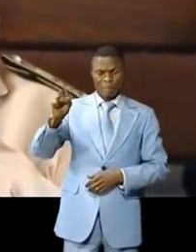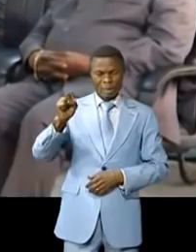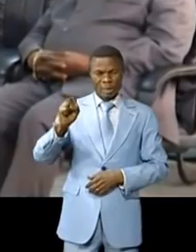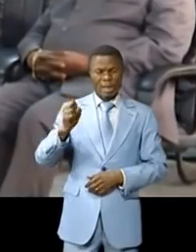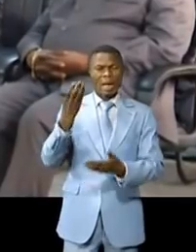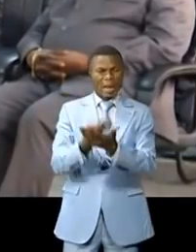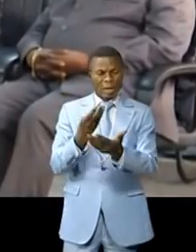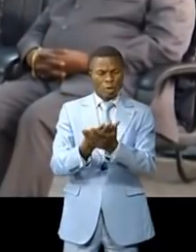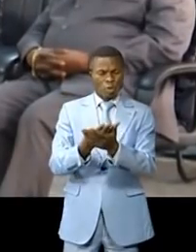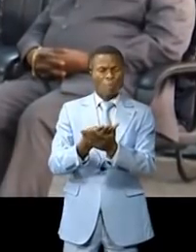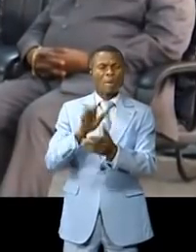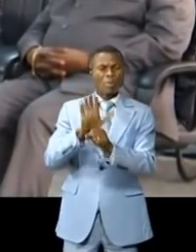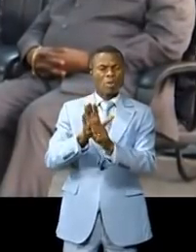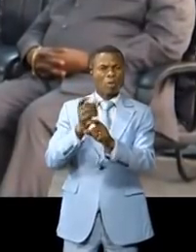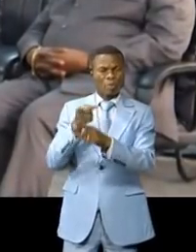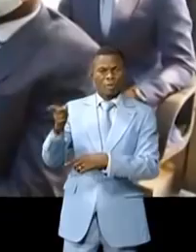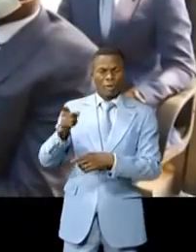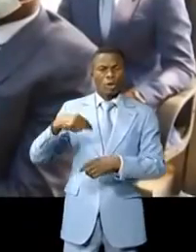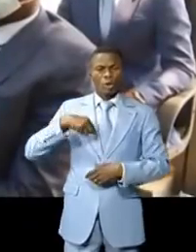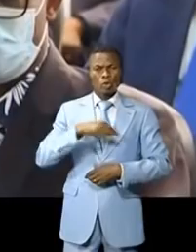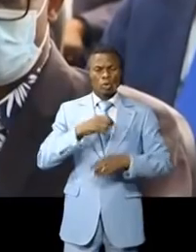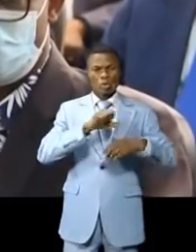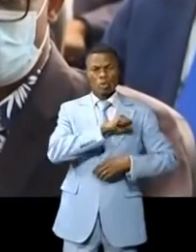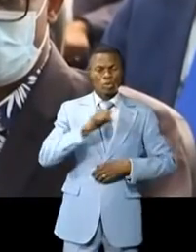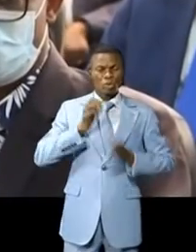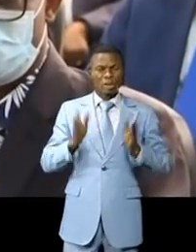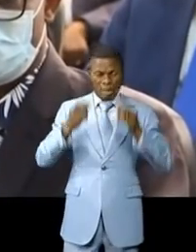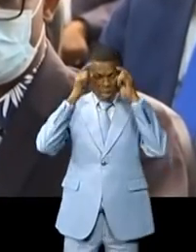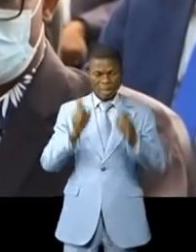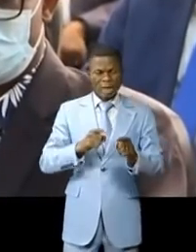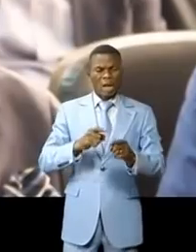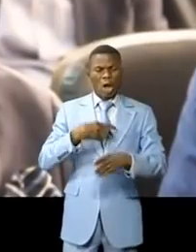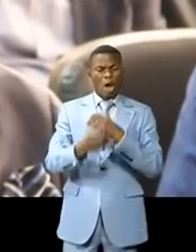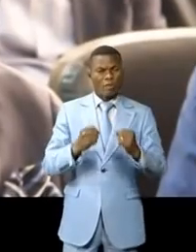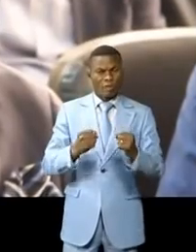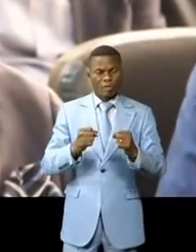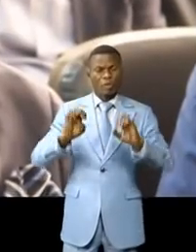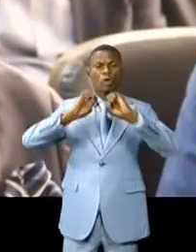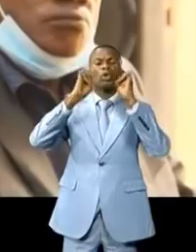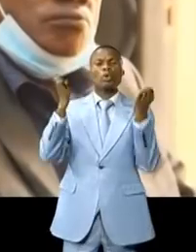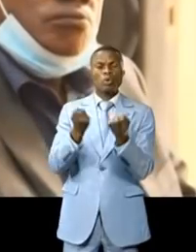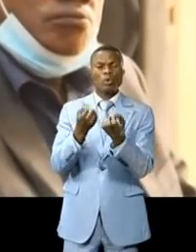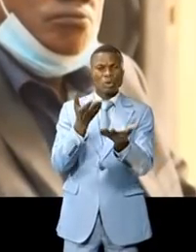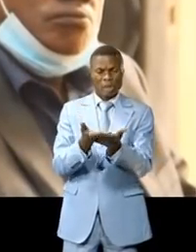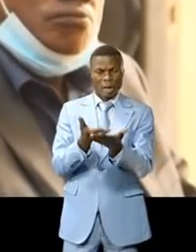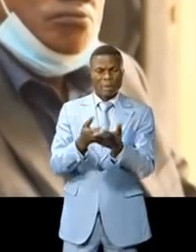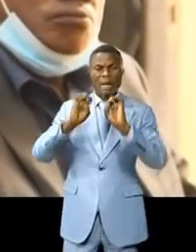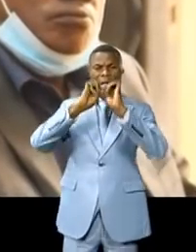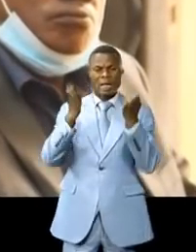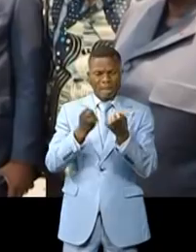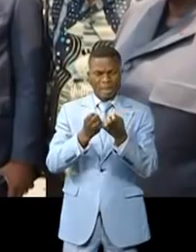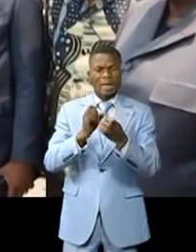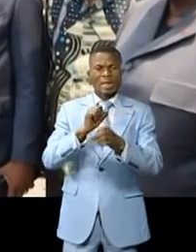l'économie, nous, sénateurs, nous avons décidé de tout mettre en œuvre pour que cette entreprise